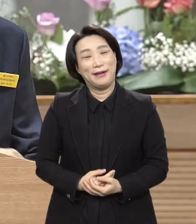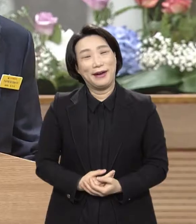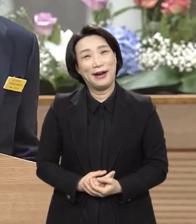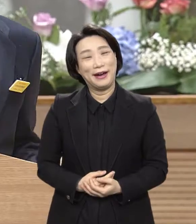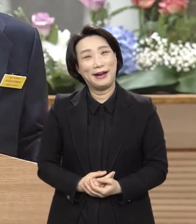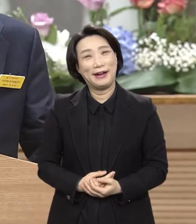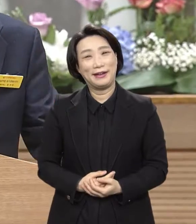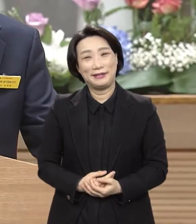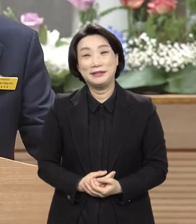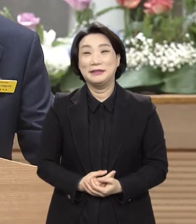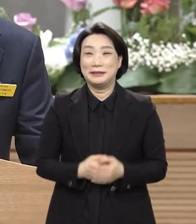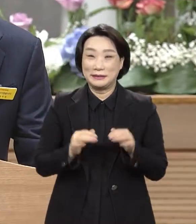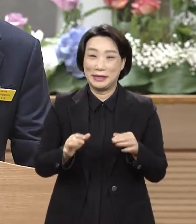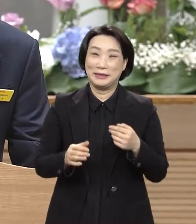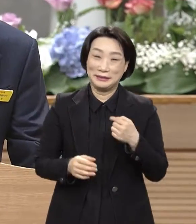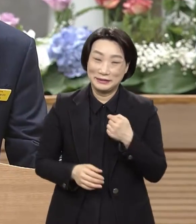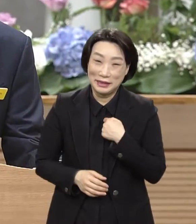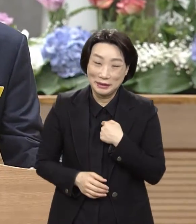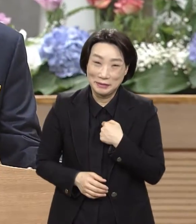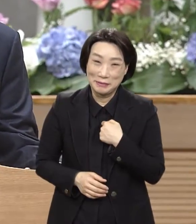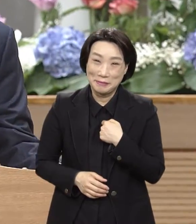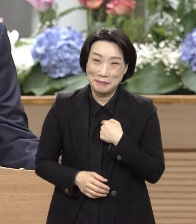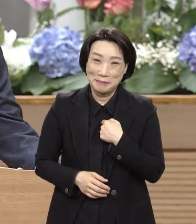예, 나는